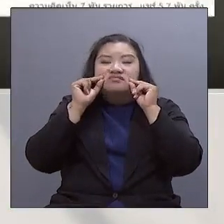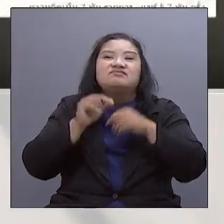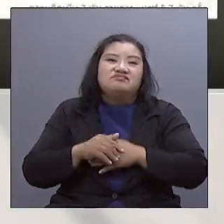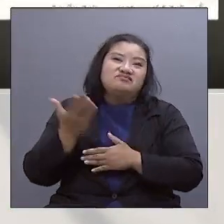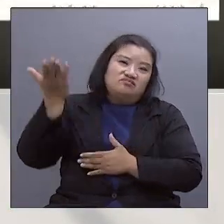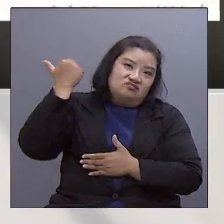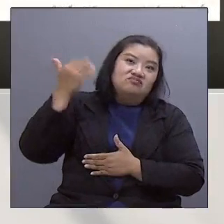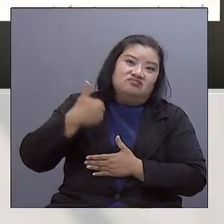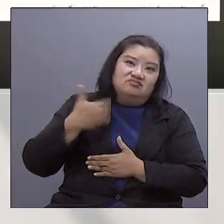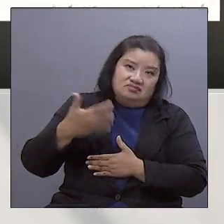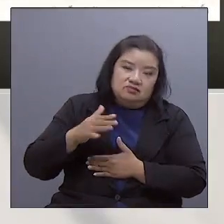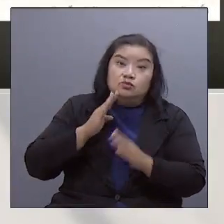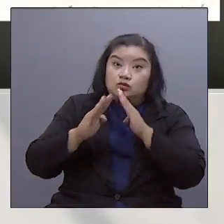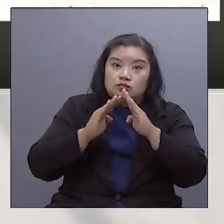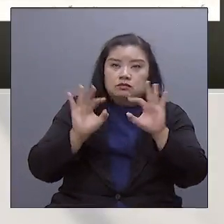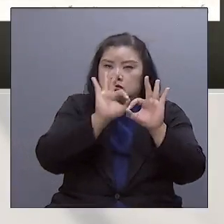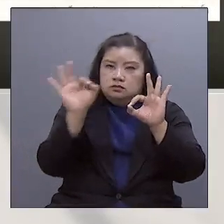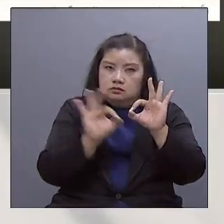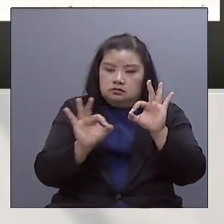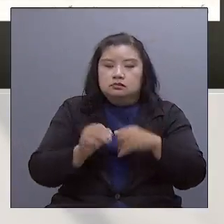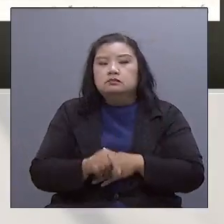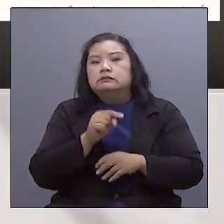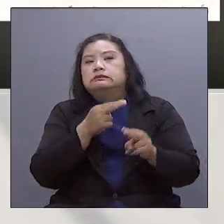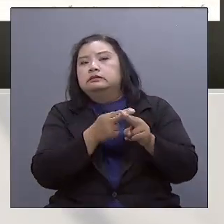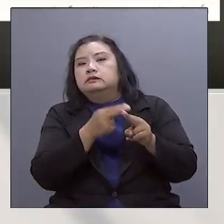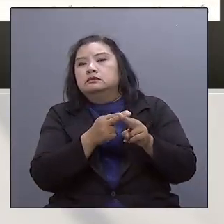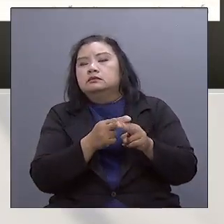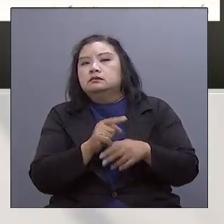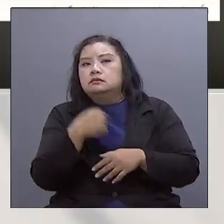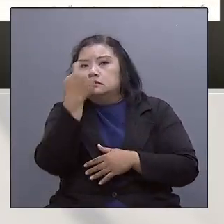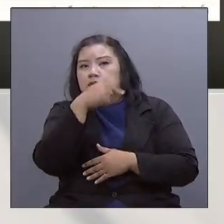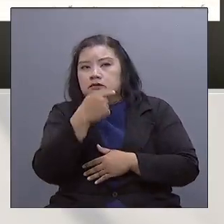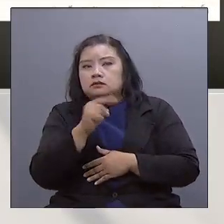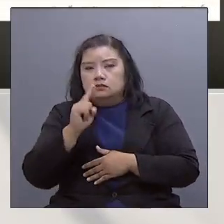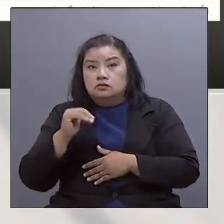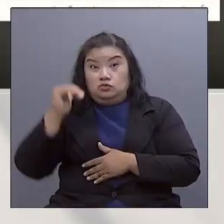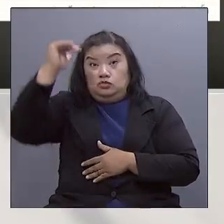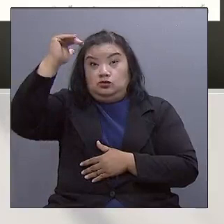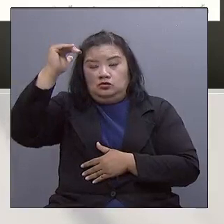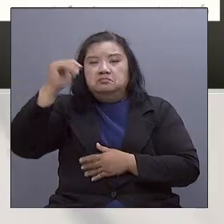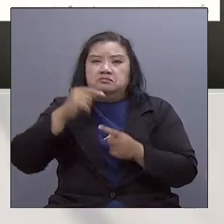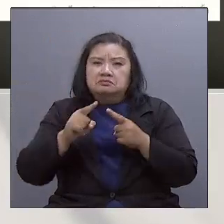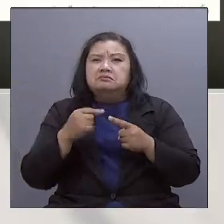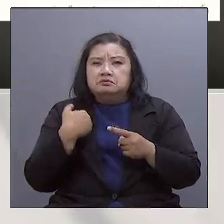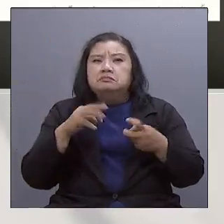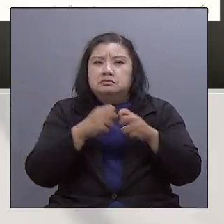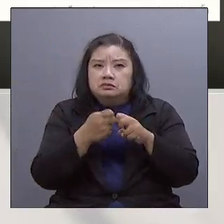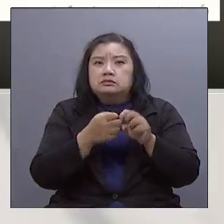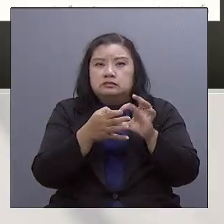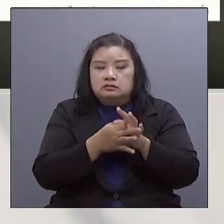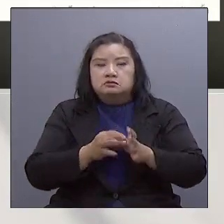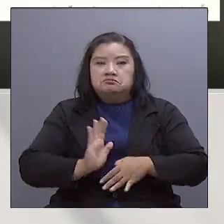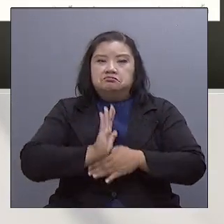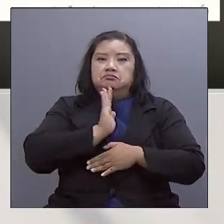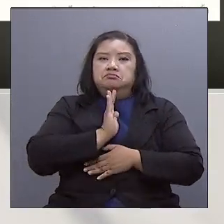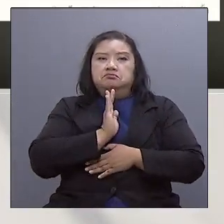วิเคราะห์ผ่านทางเพจ Facebookฟันธงบอกว่าชื่อนายกคนต่อไปเนี่ยจะเป็นคนตัวสูงแต่ว่าอาจจะมีปัญหาในเรื่องของความสง่า